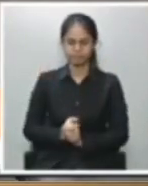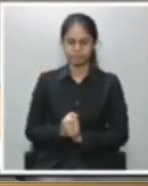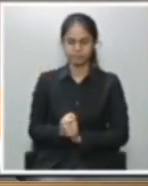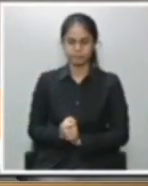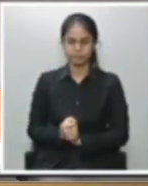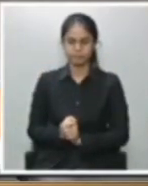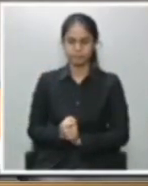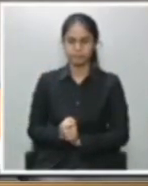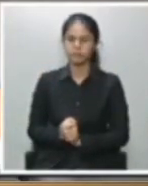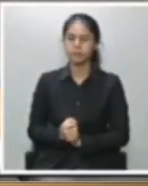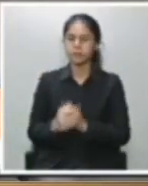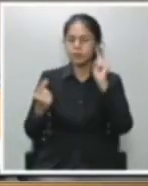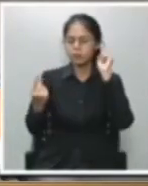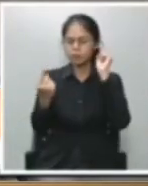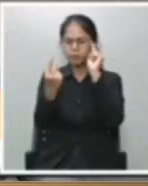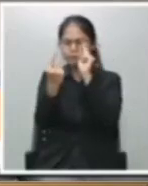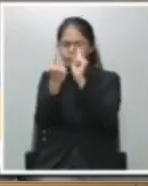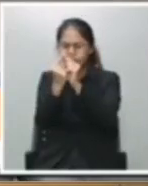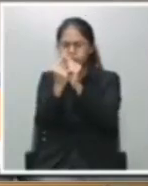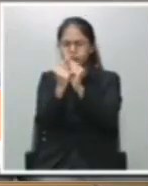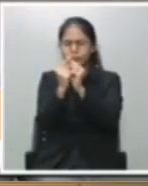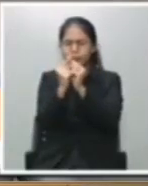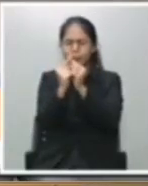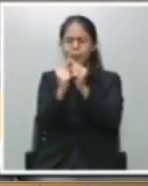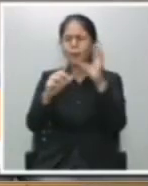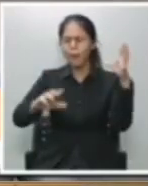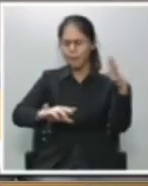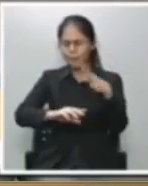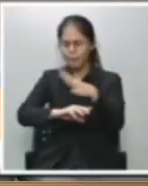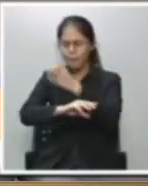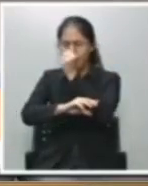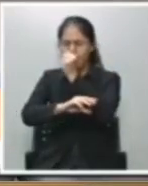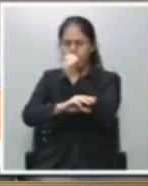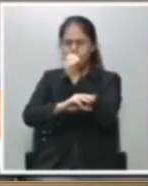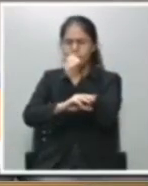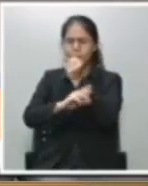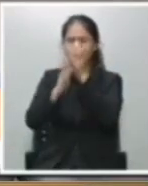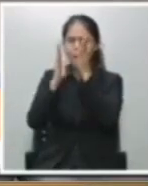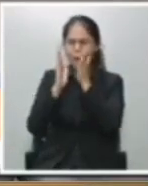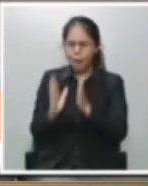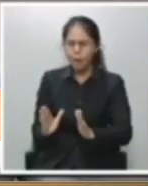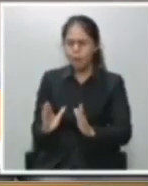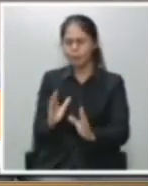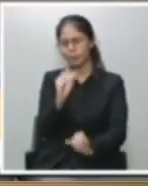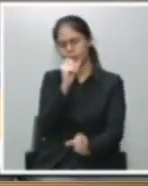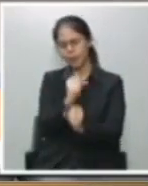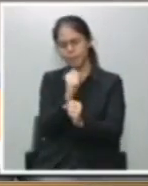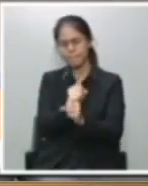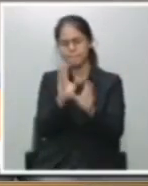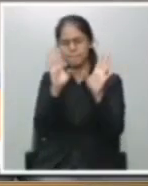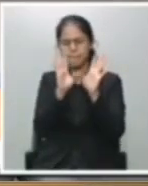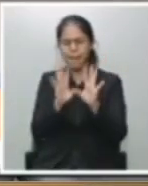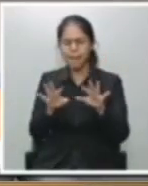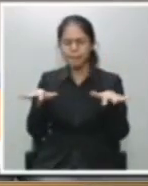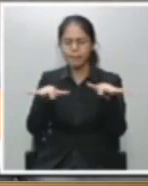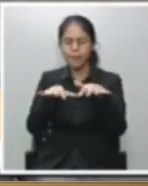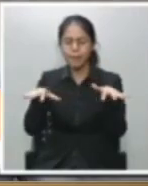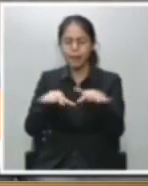คือมิติทางปรัชญาการเมืองแบบบ้านๆท่านครับความหมายคืออะไรครับ